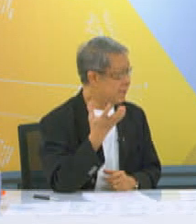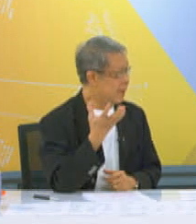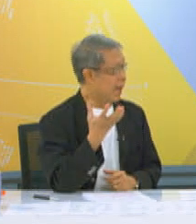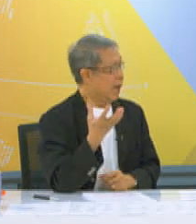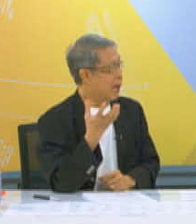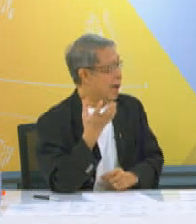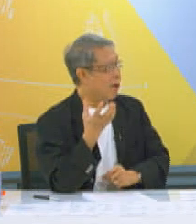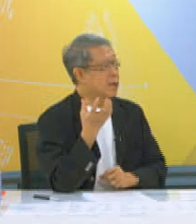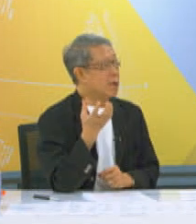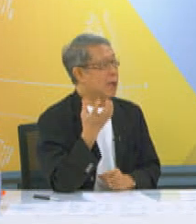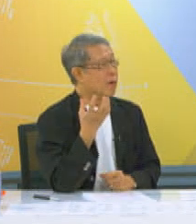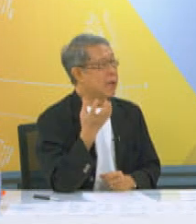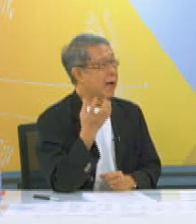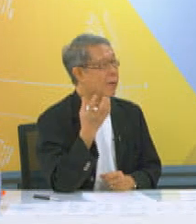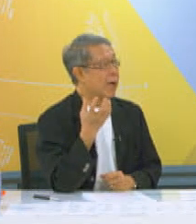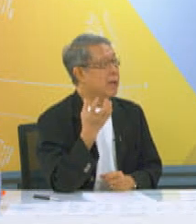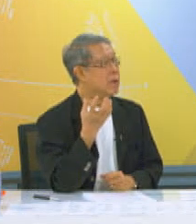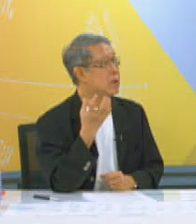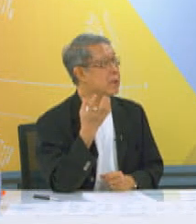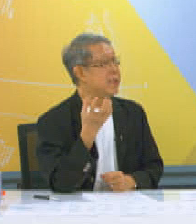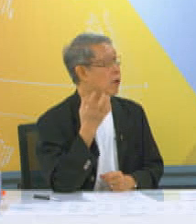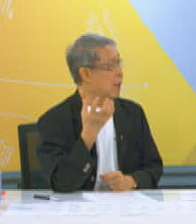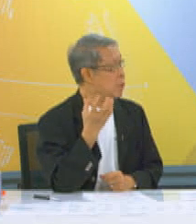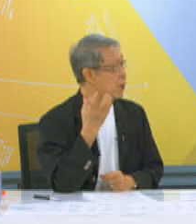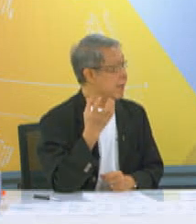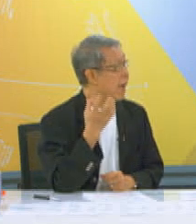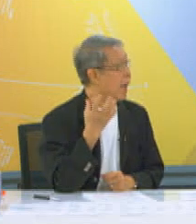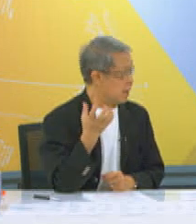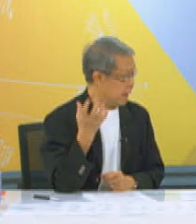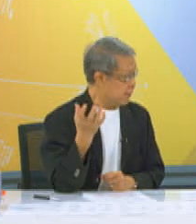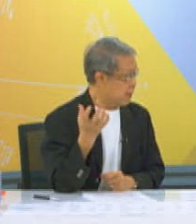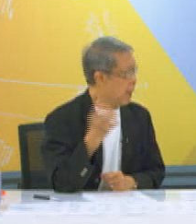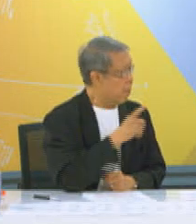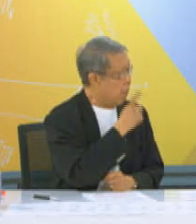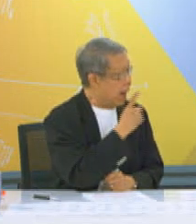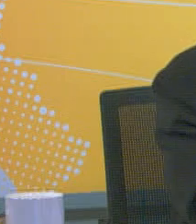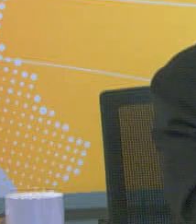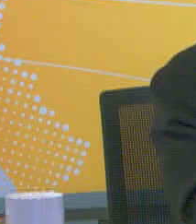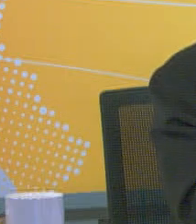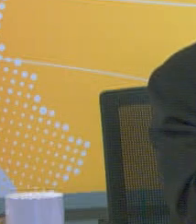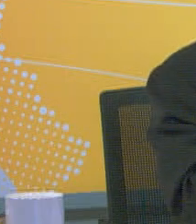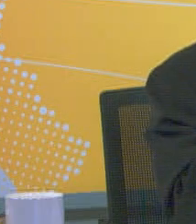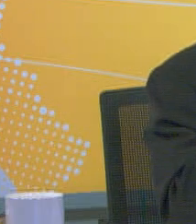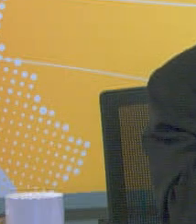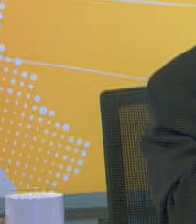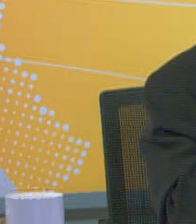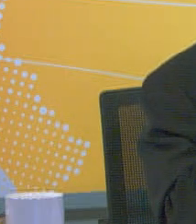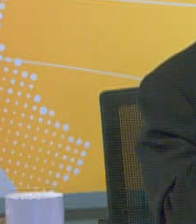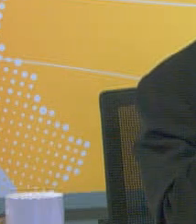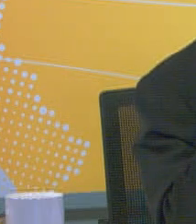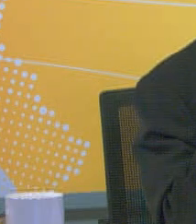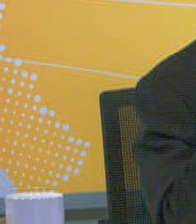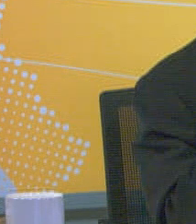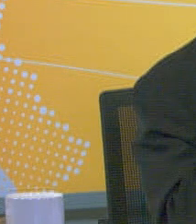่เราใช้คำว่าที่เขาทำธรกิด้านกเกษตรแม้กระทั่งนักวิจัยเนี่